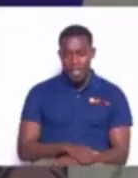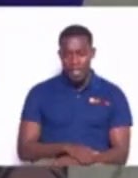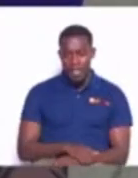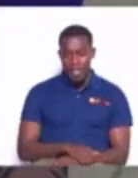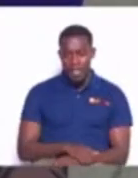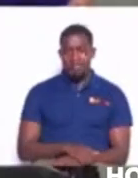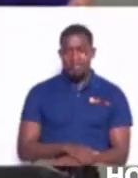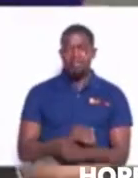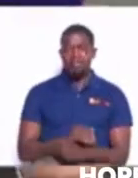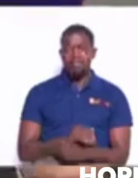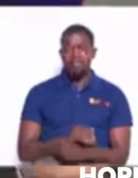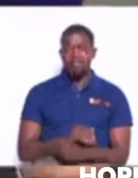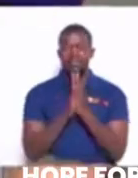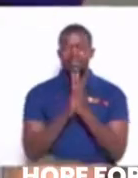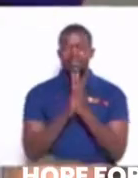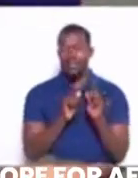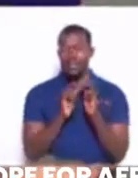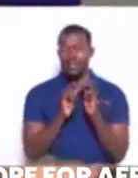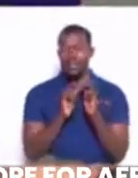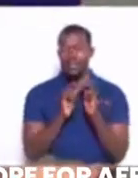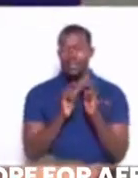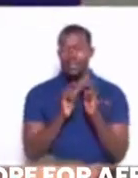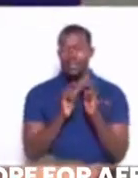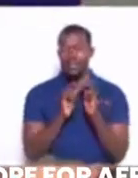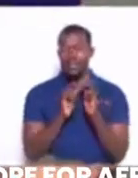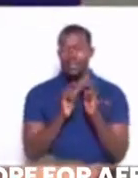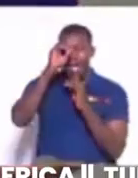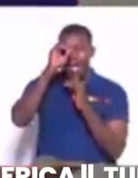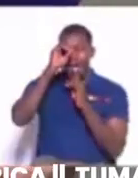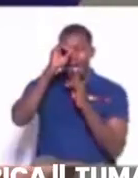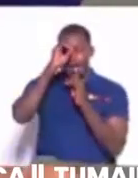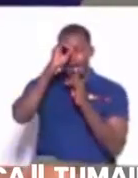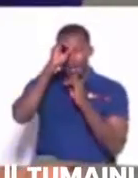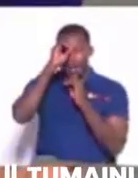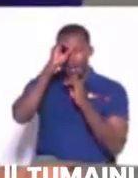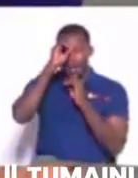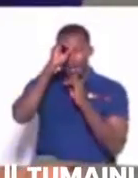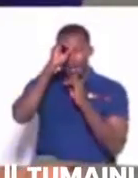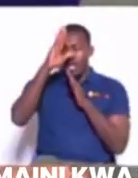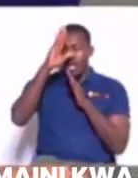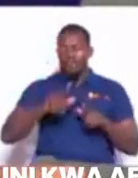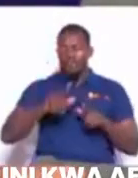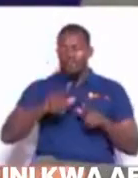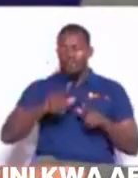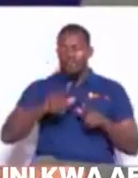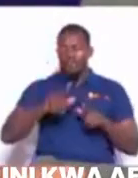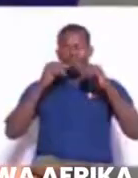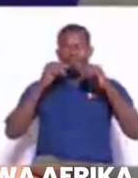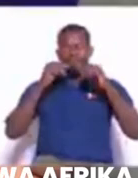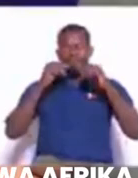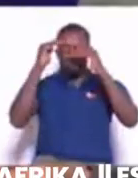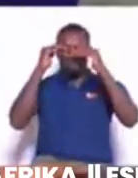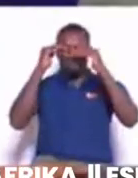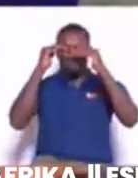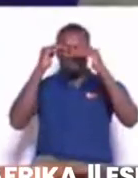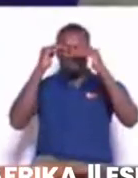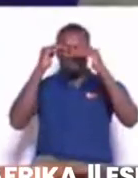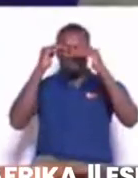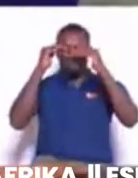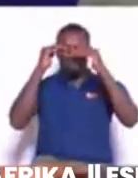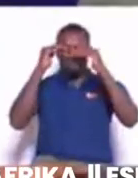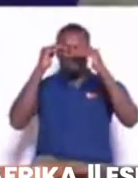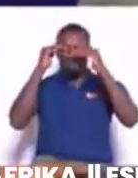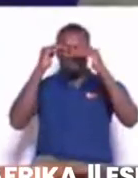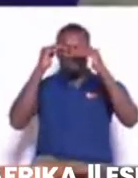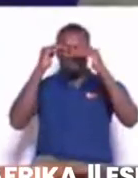My Father in heaven, Baba yangu wa mbinguni, we thank you tonight, tunakushukuru usiku wa leo, for the moving of your Holy